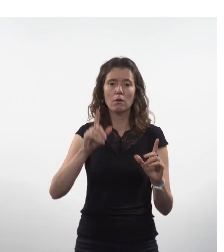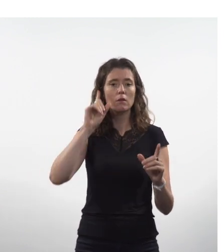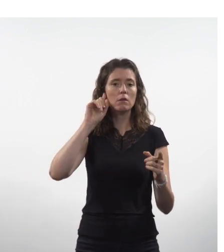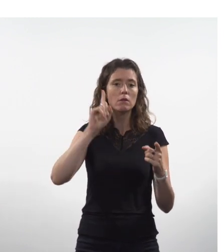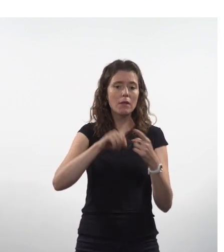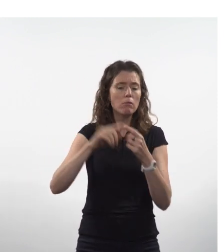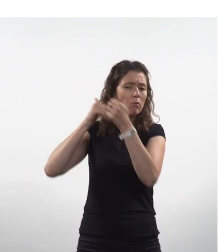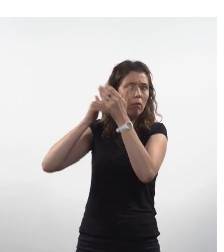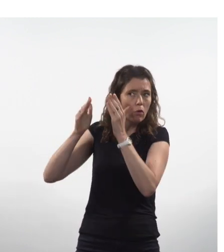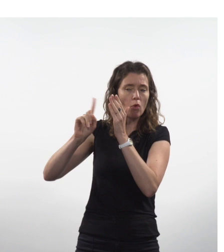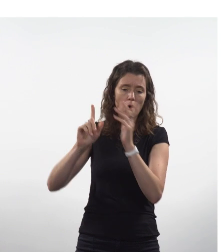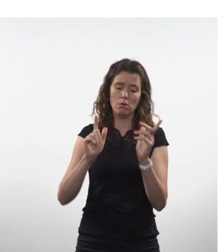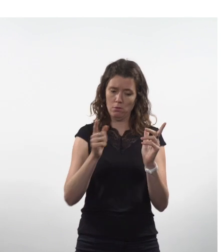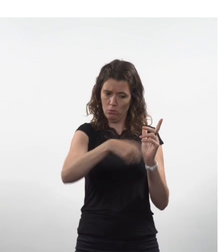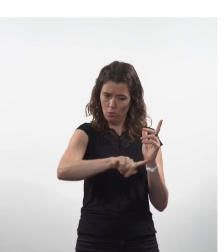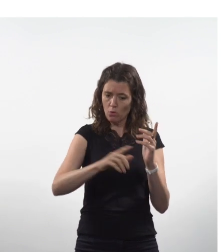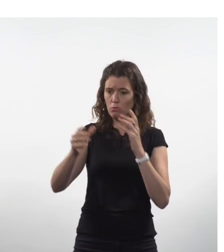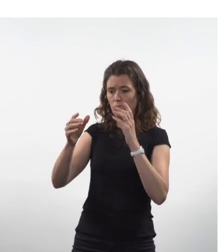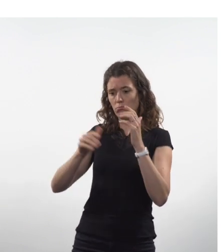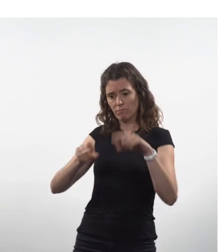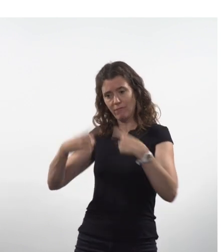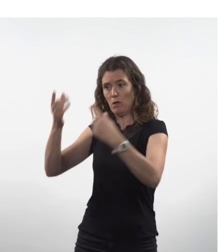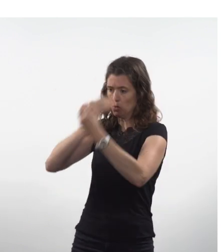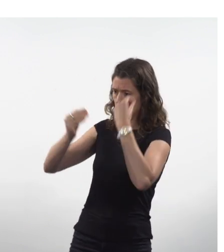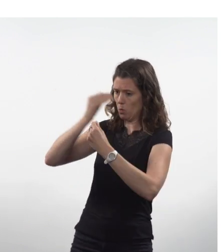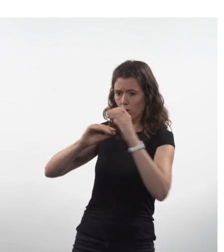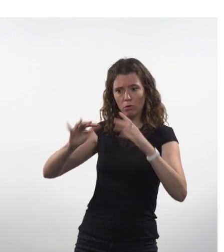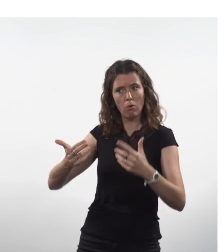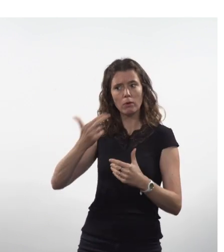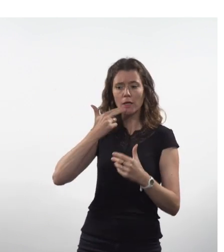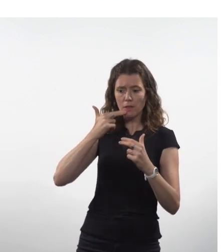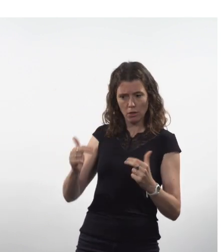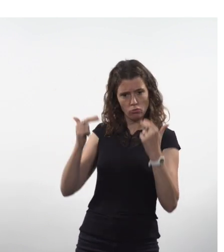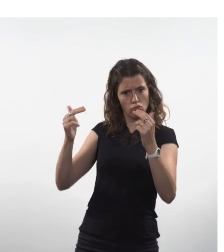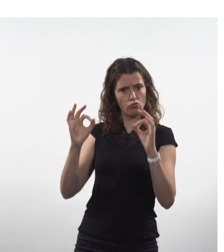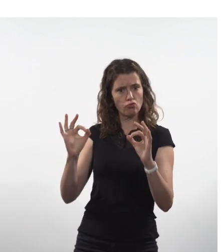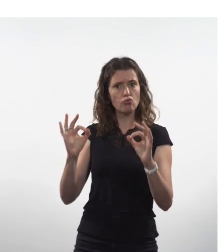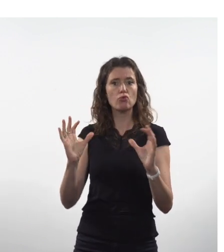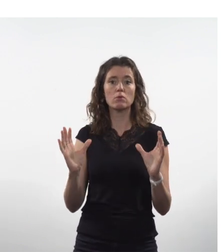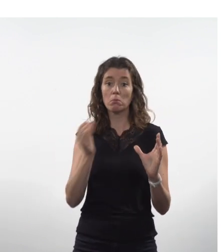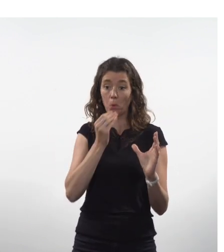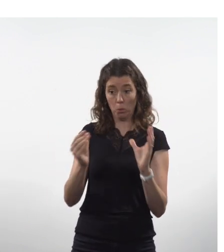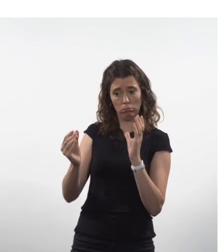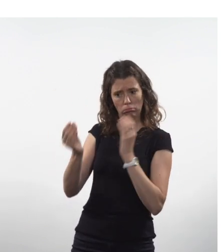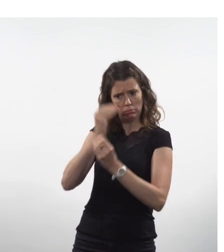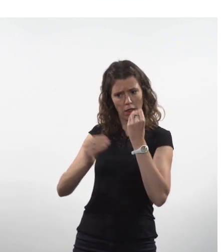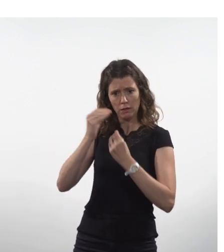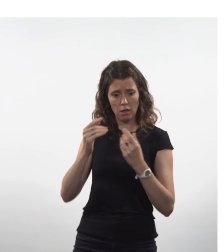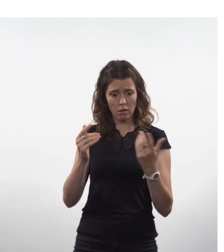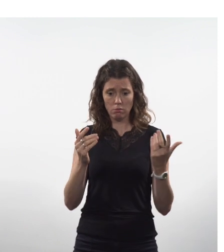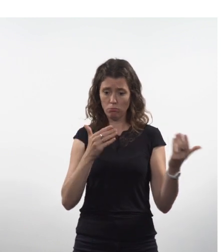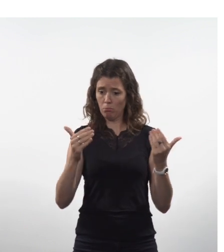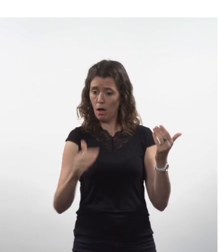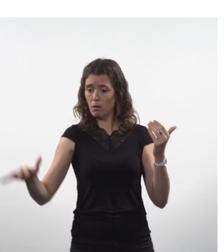des méthodes pour que les sourds aient accès à des soins de qualité et des soins à qualité équivalente avec la